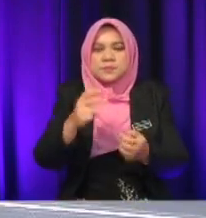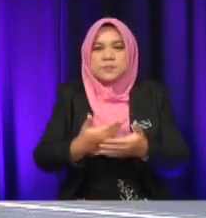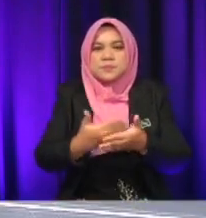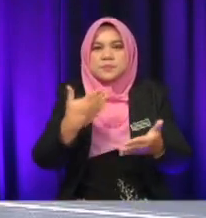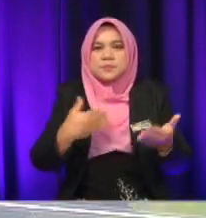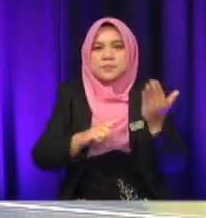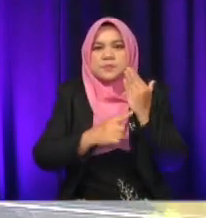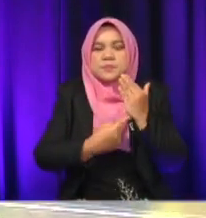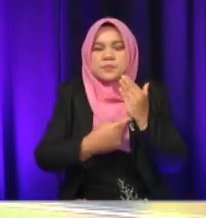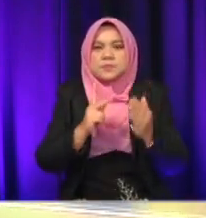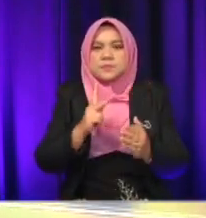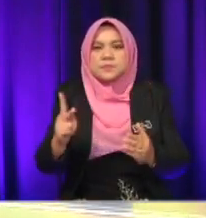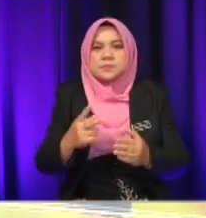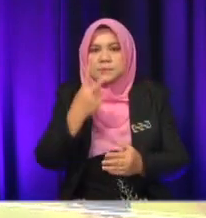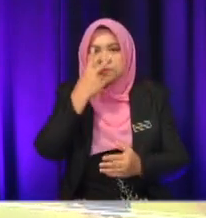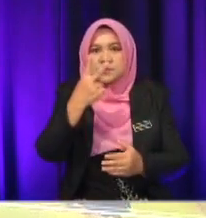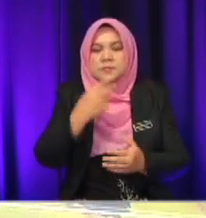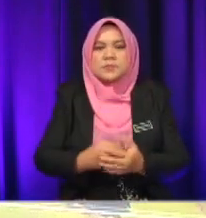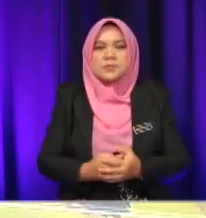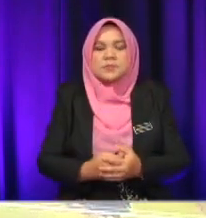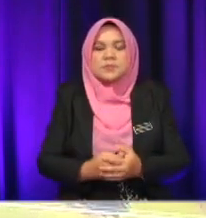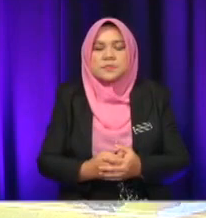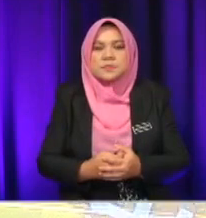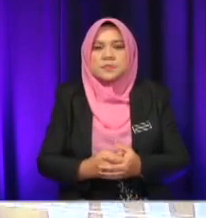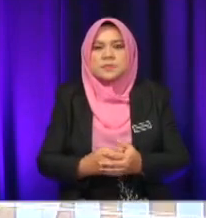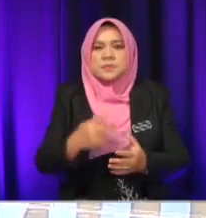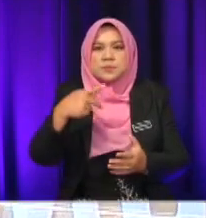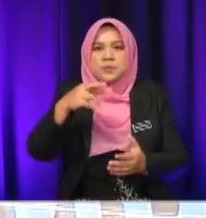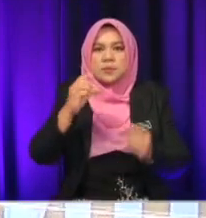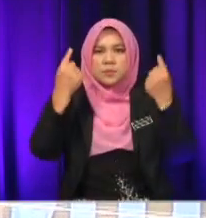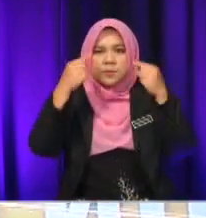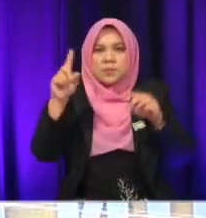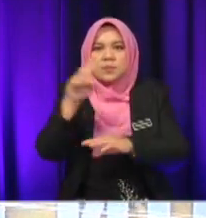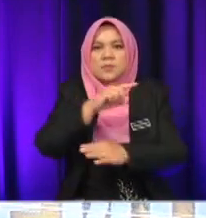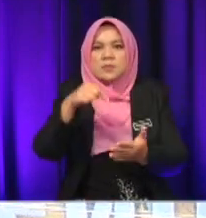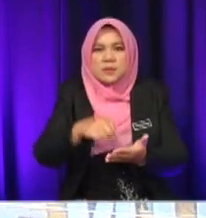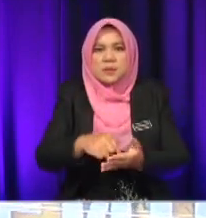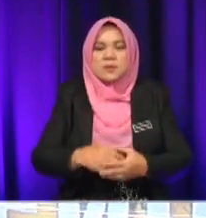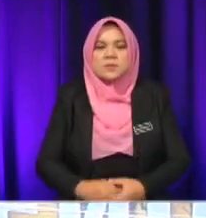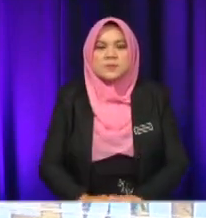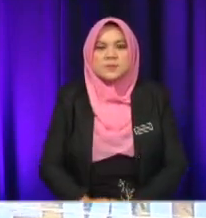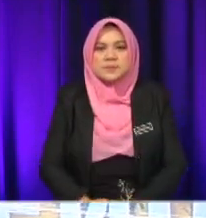memulakan pembelajaran kita, jom kita saksikan terlebih dahulu profil guru kita pada hari ini. Jom.